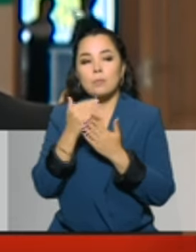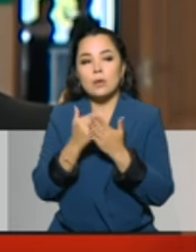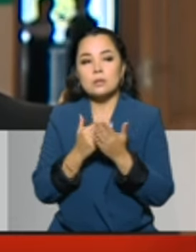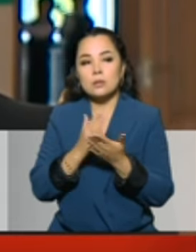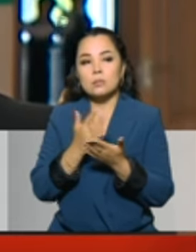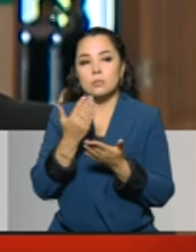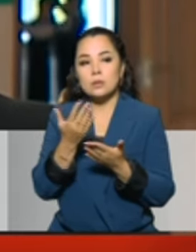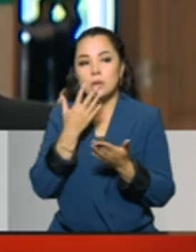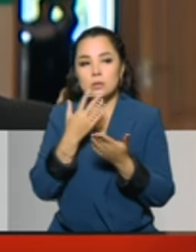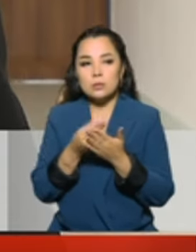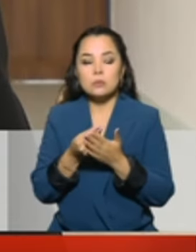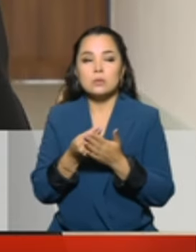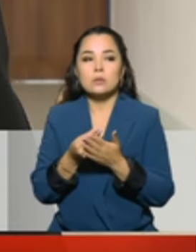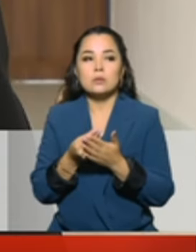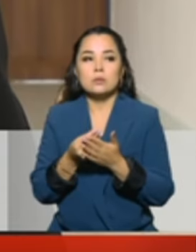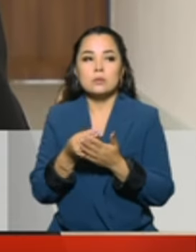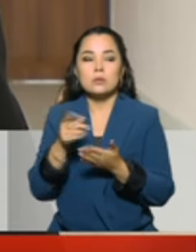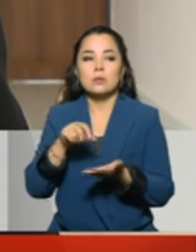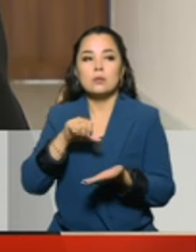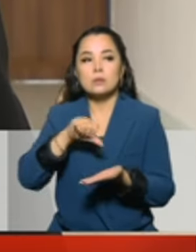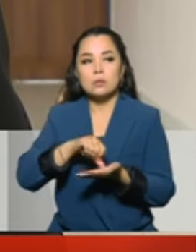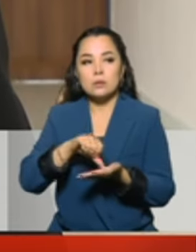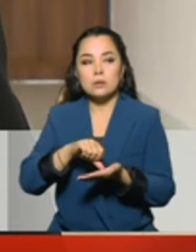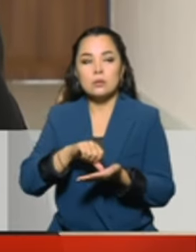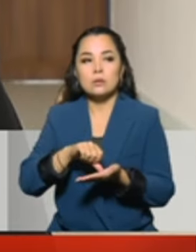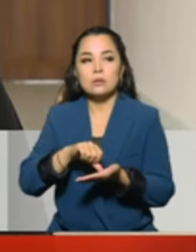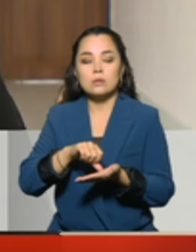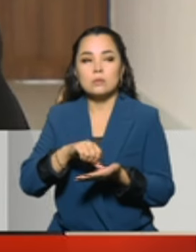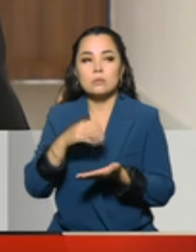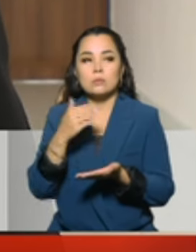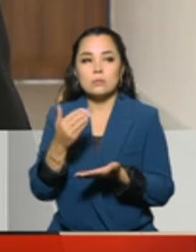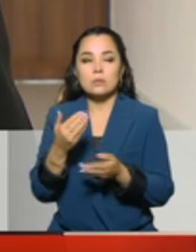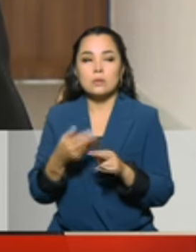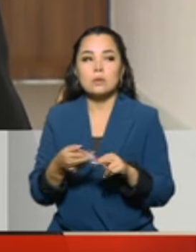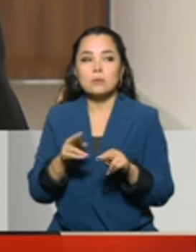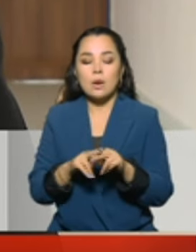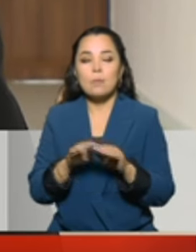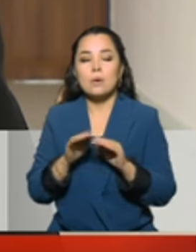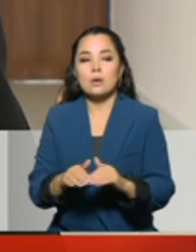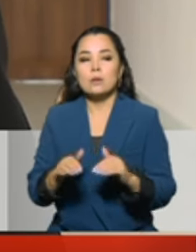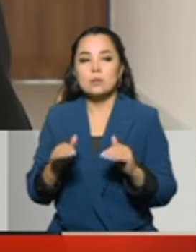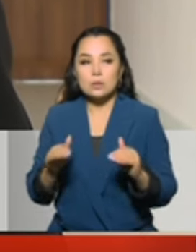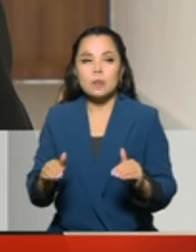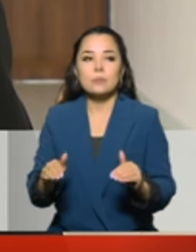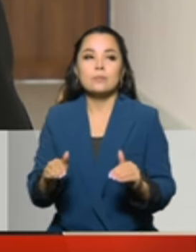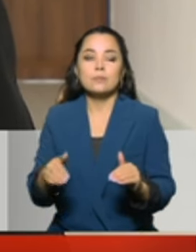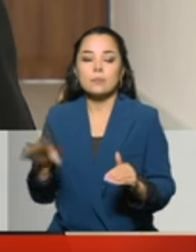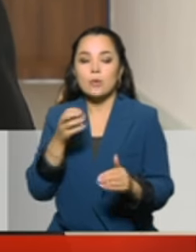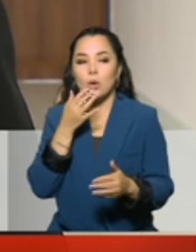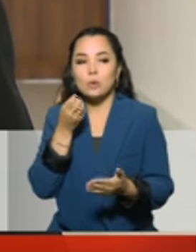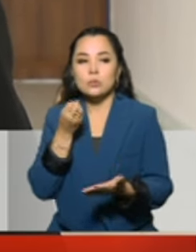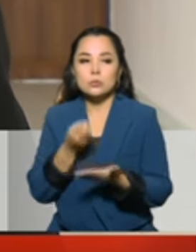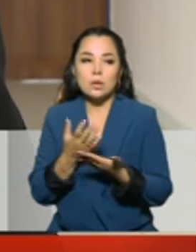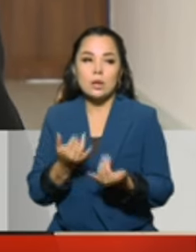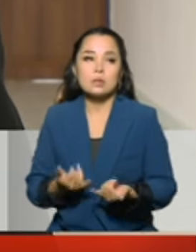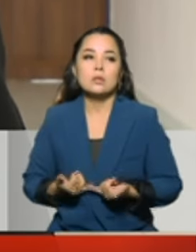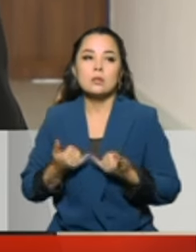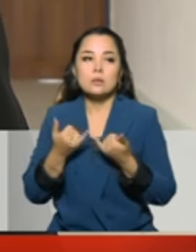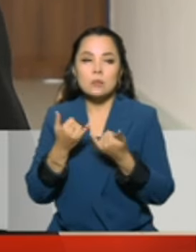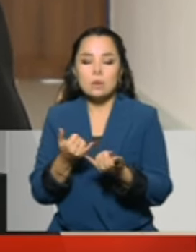жаңағы енгізілген. Бұл біздің осы бүлдіршіндерді, оқушыларды ұлттық құндылыққа, өз елінің